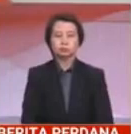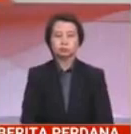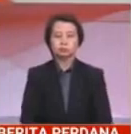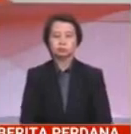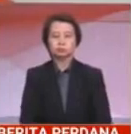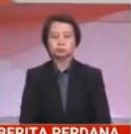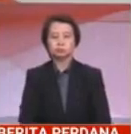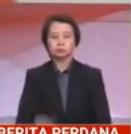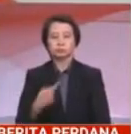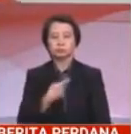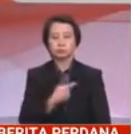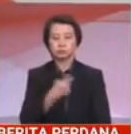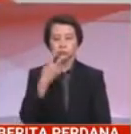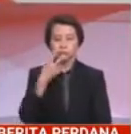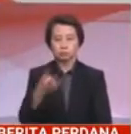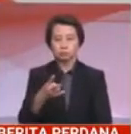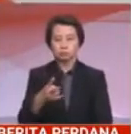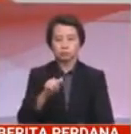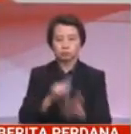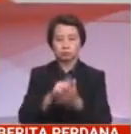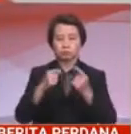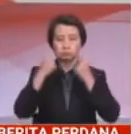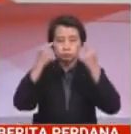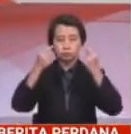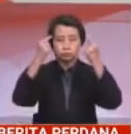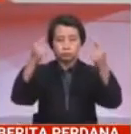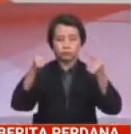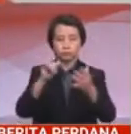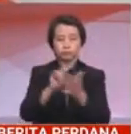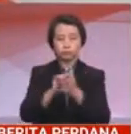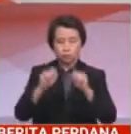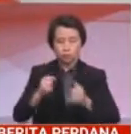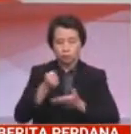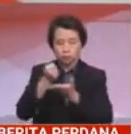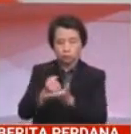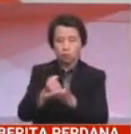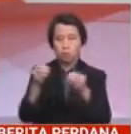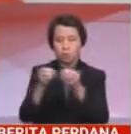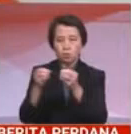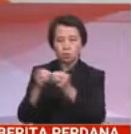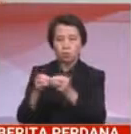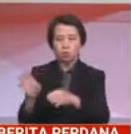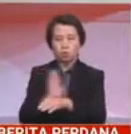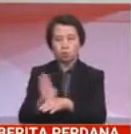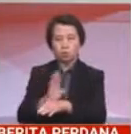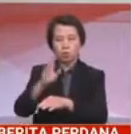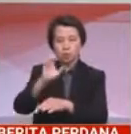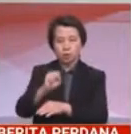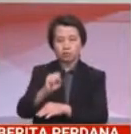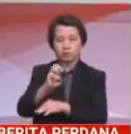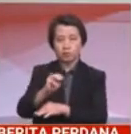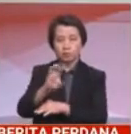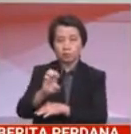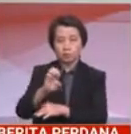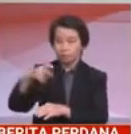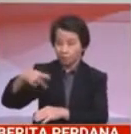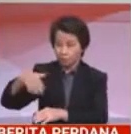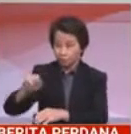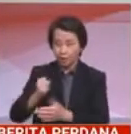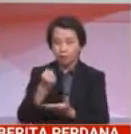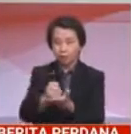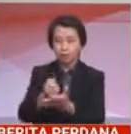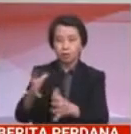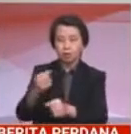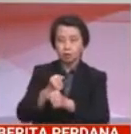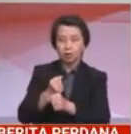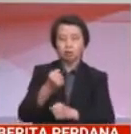So we're looking to kind of penetrate a broader subset of that, such that we can help more and more of these micro SMEs get their